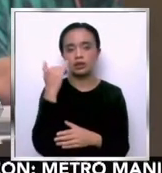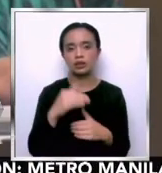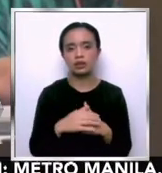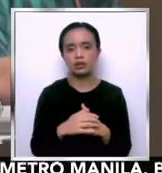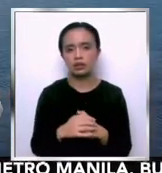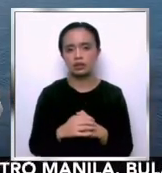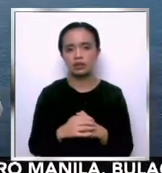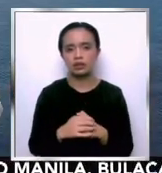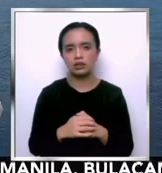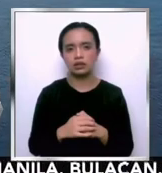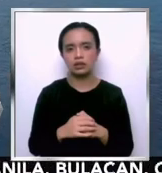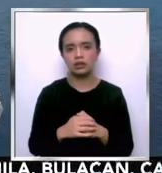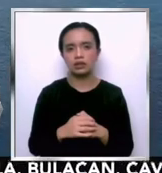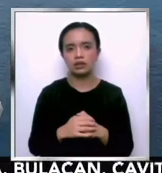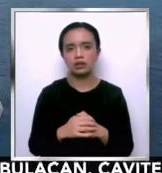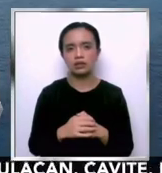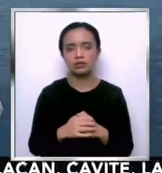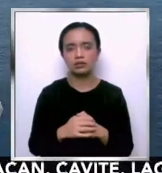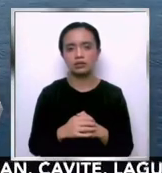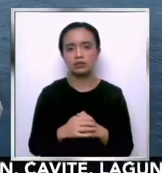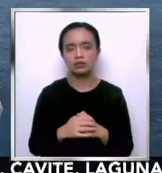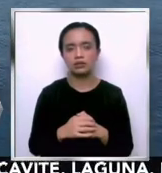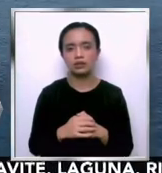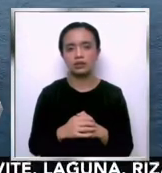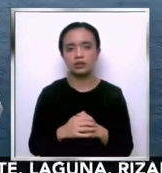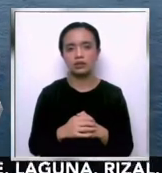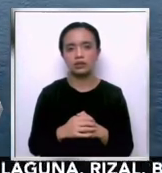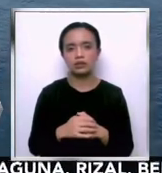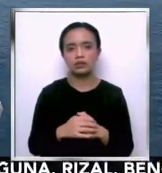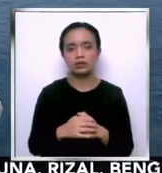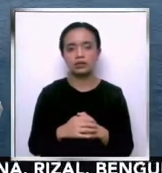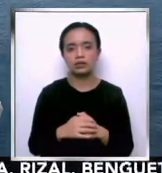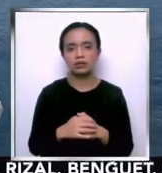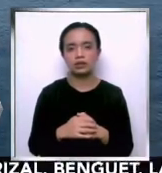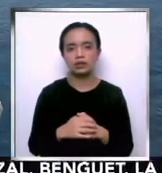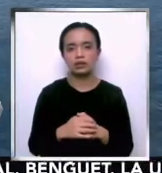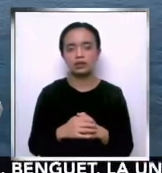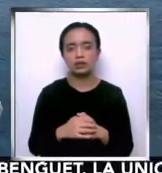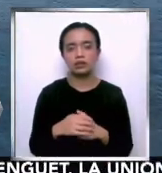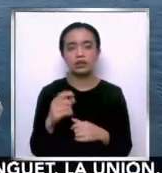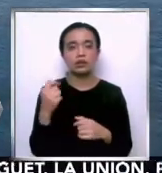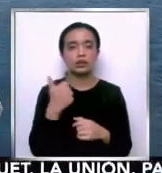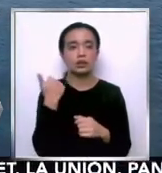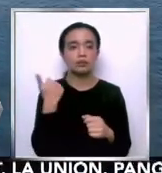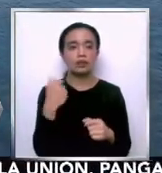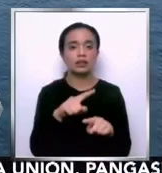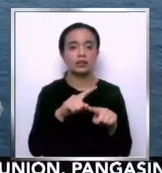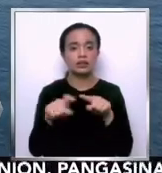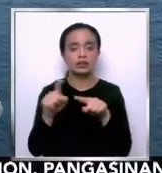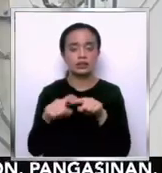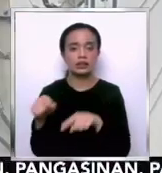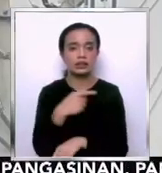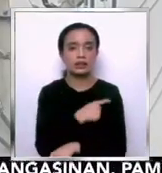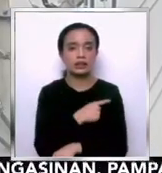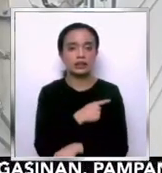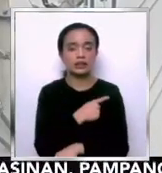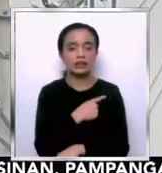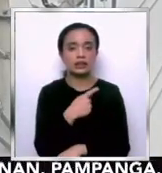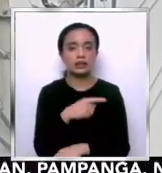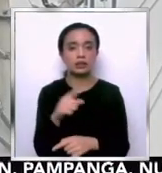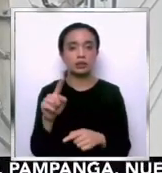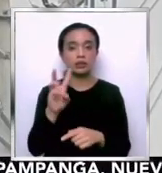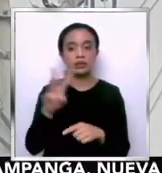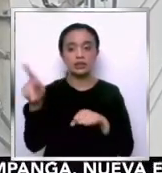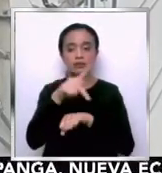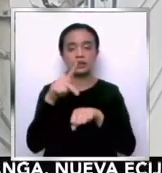could happen. Pinaniniwala ang mayaman sa langis at iba pang energy resources ang West Philippine Sea. Ito rin